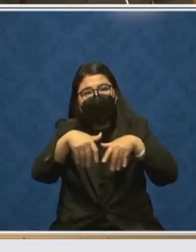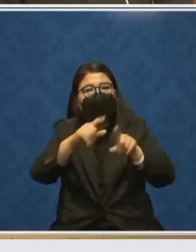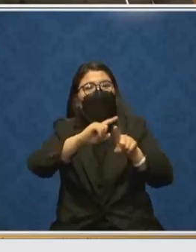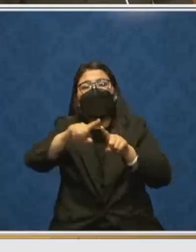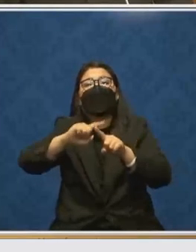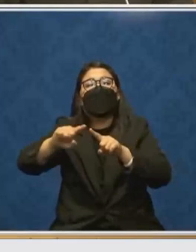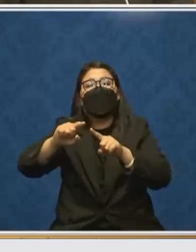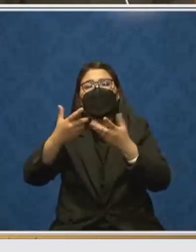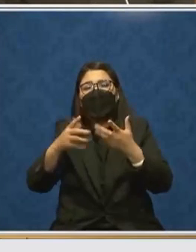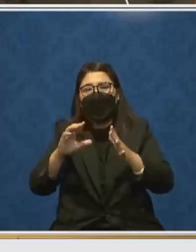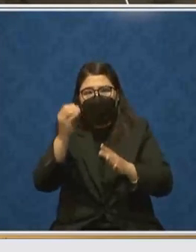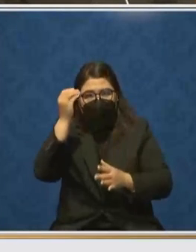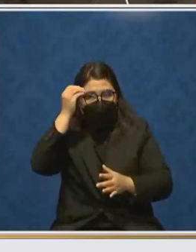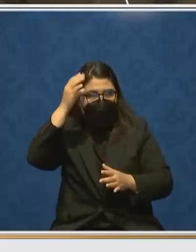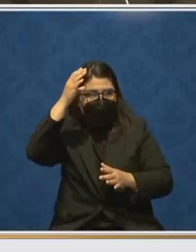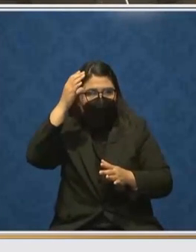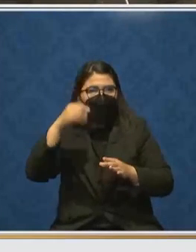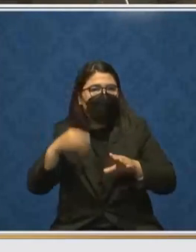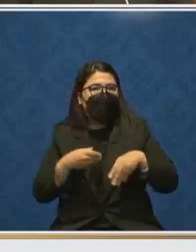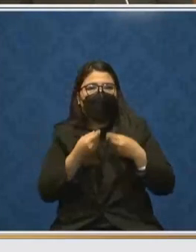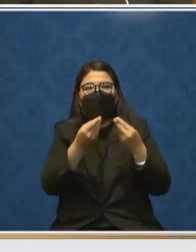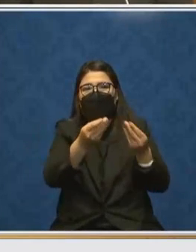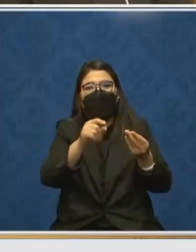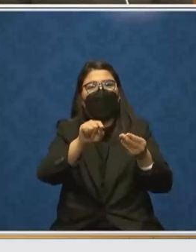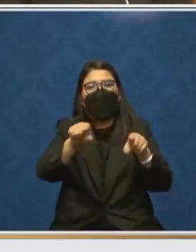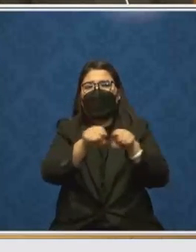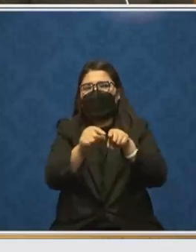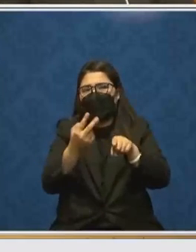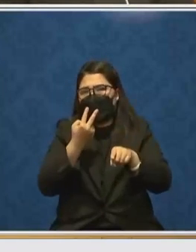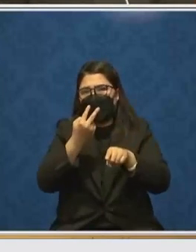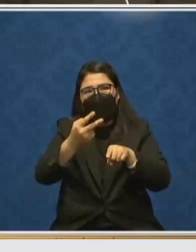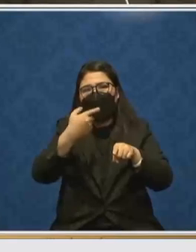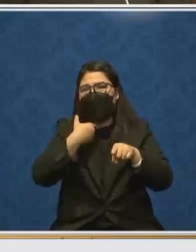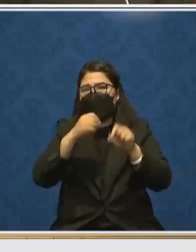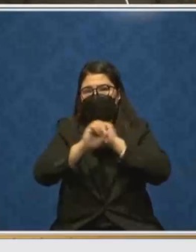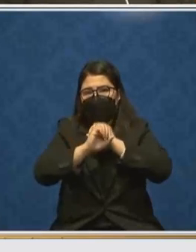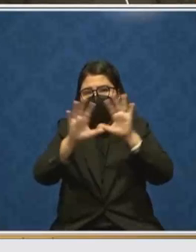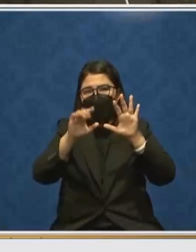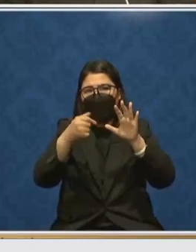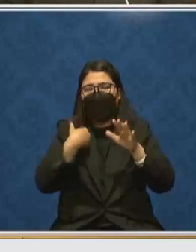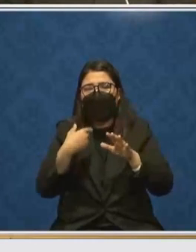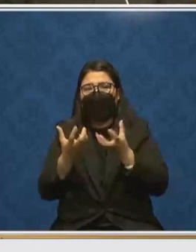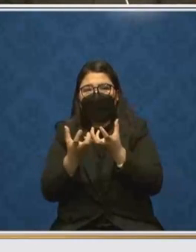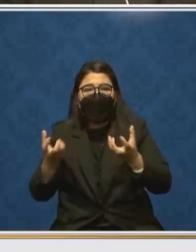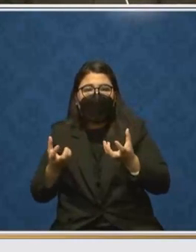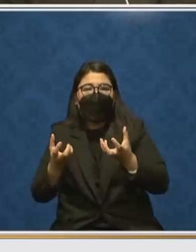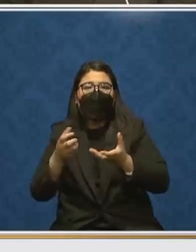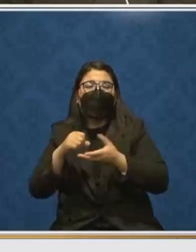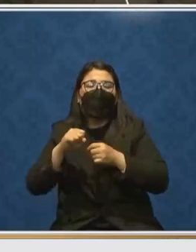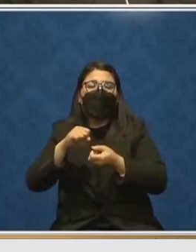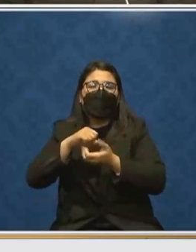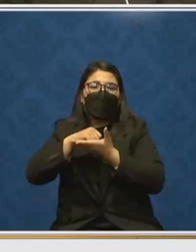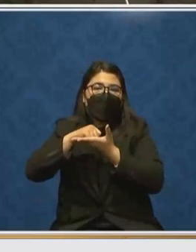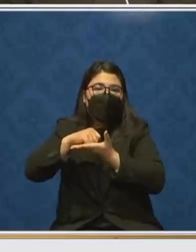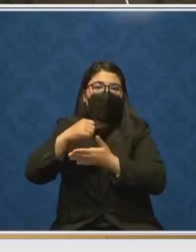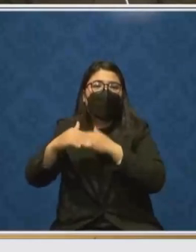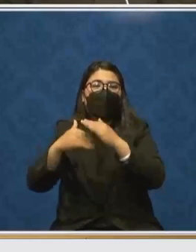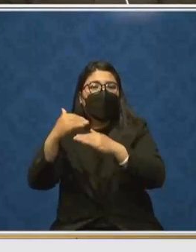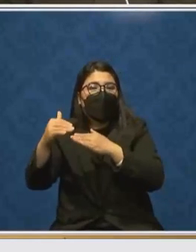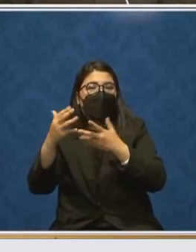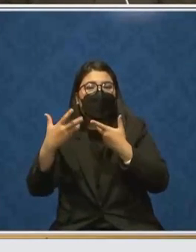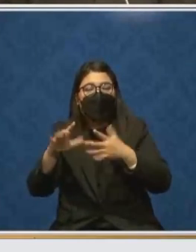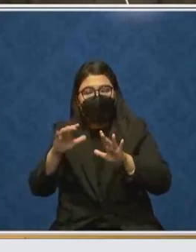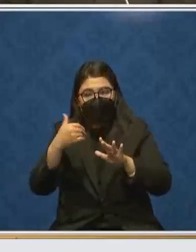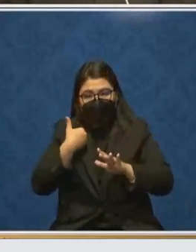ความรู้และทักษะการเป็นผู้ประกอบการที่มีอัตลักษณ์ชัดเจนมีนวัตกรรมในการผลิตสินค้าและบริการและสามารถปรับตัว